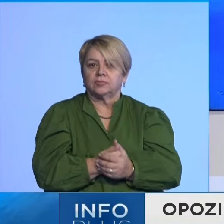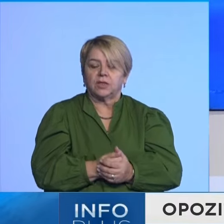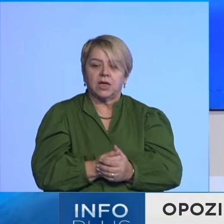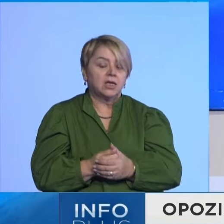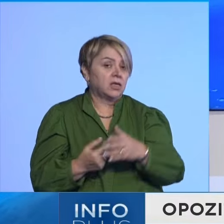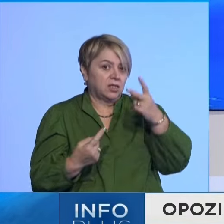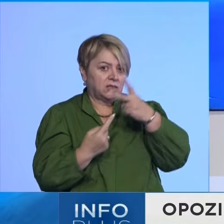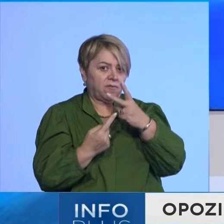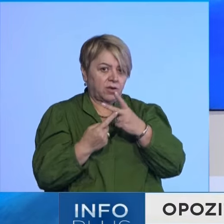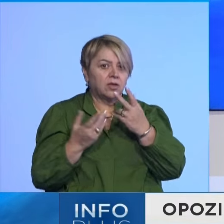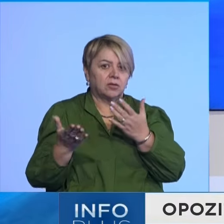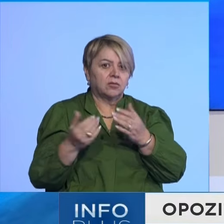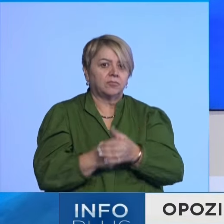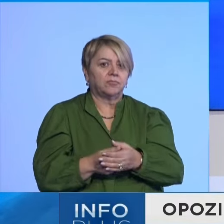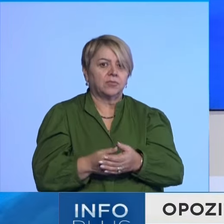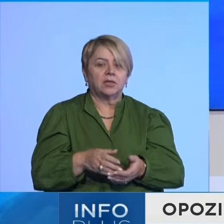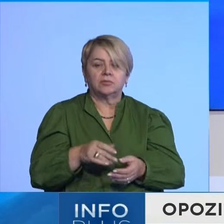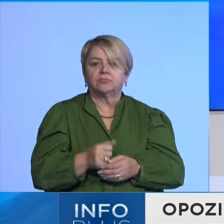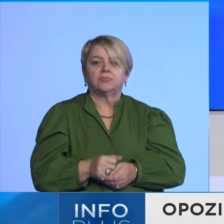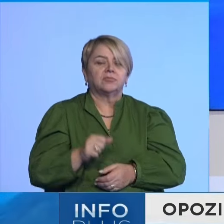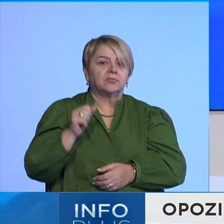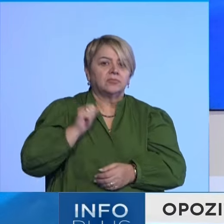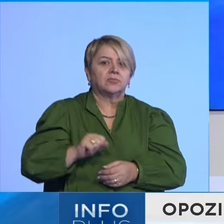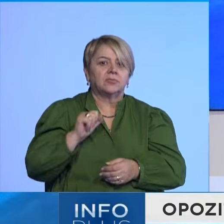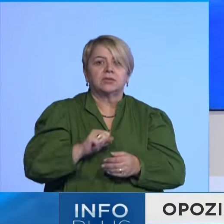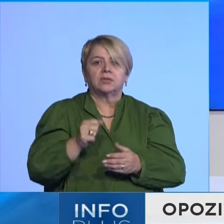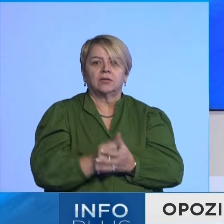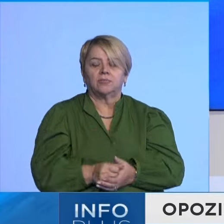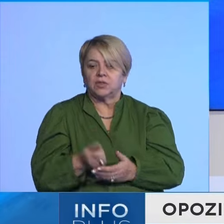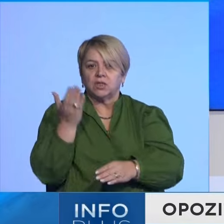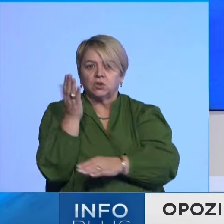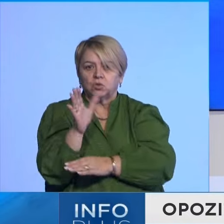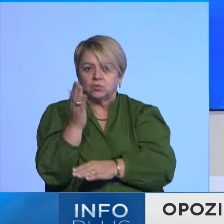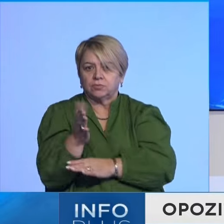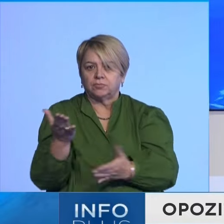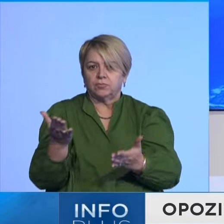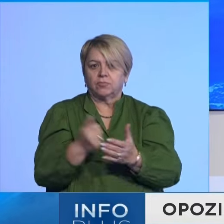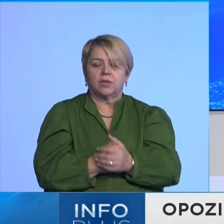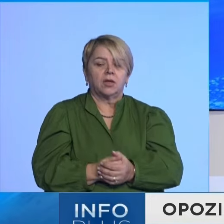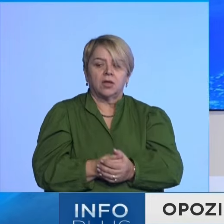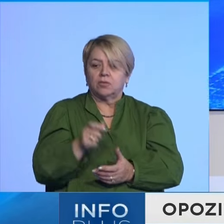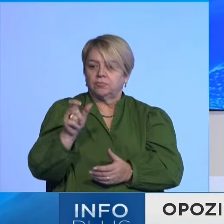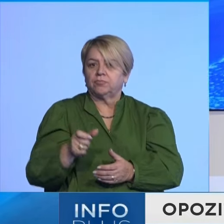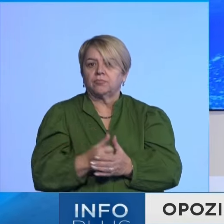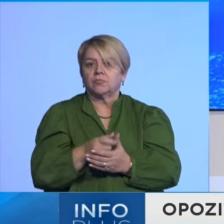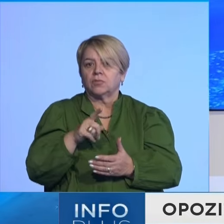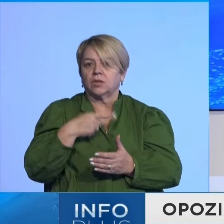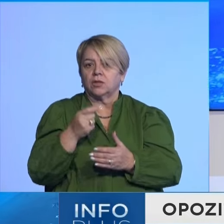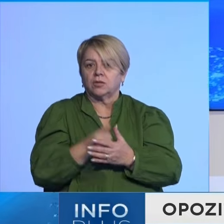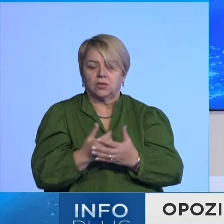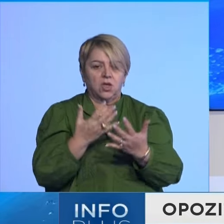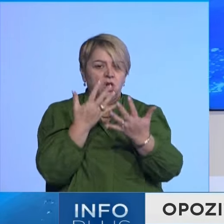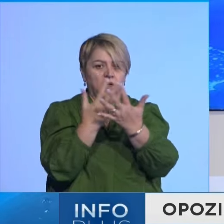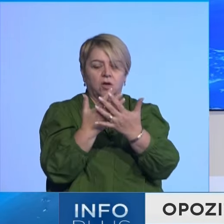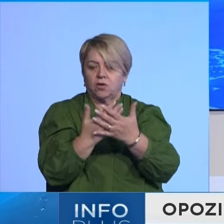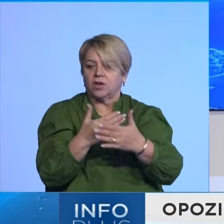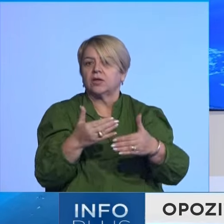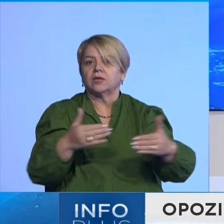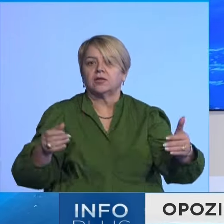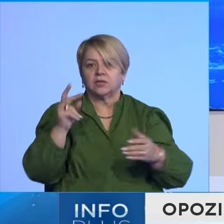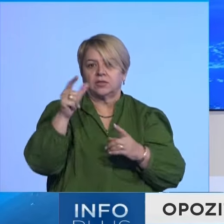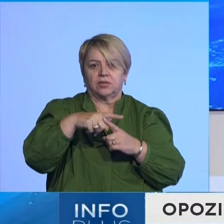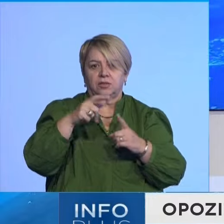transmitimi seancës është mbytje e zërit të deputetit dhe qytetarit. Opozita, edhe në rrethoja të objektit të RTK-s, e ka